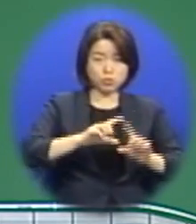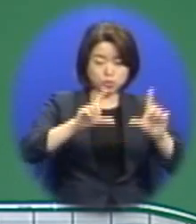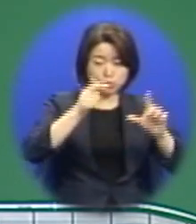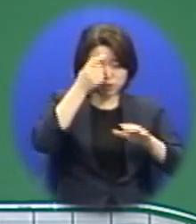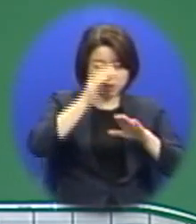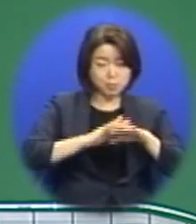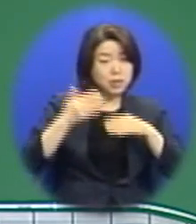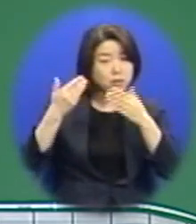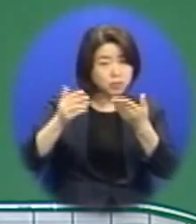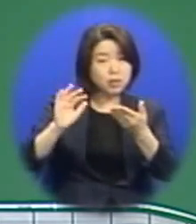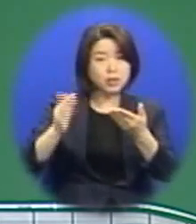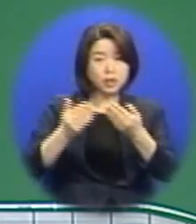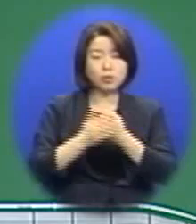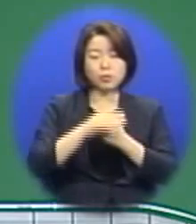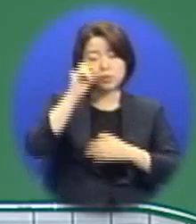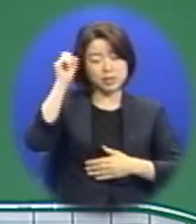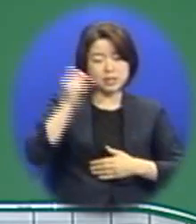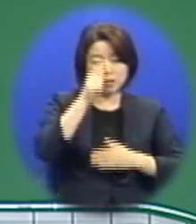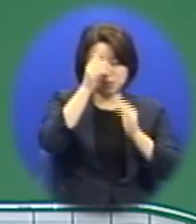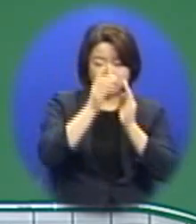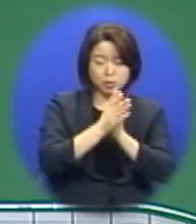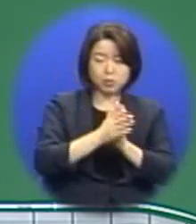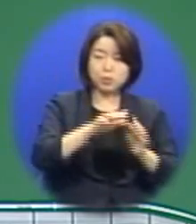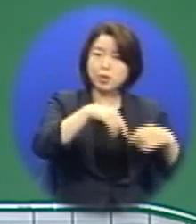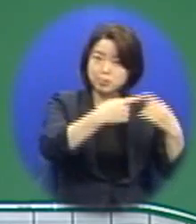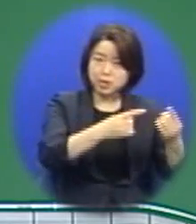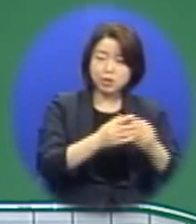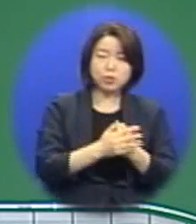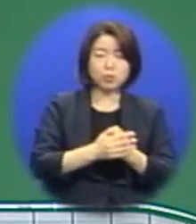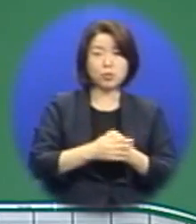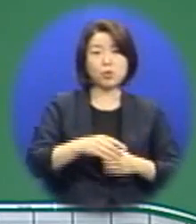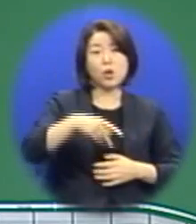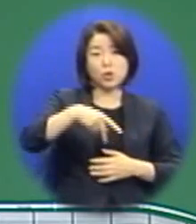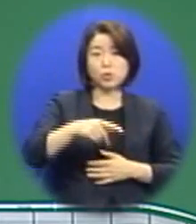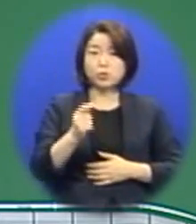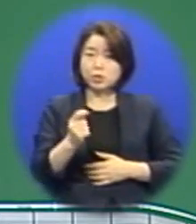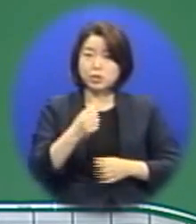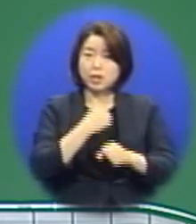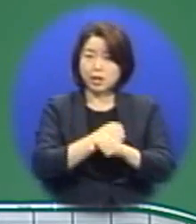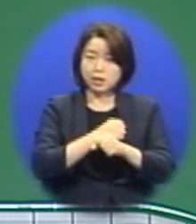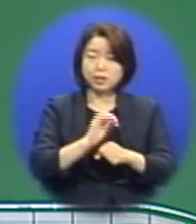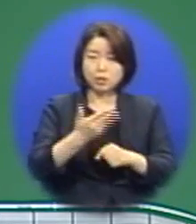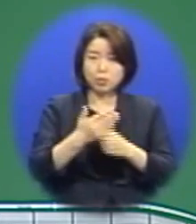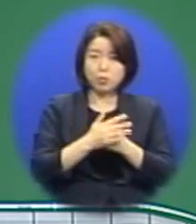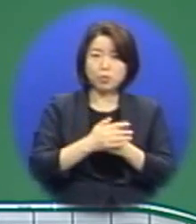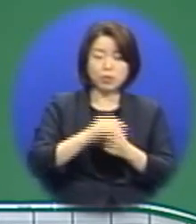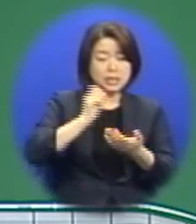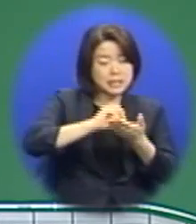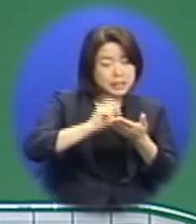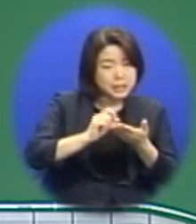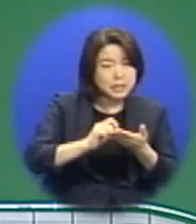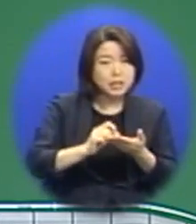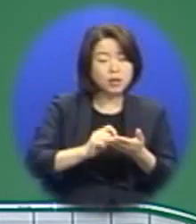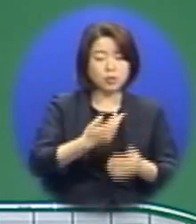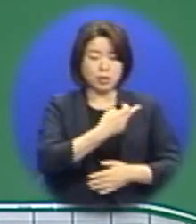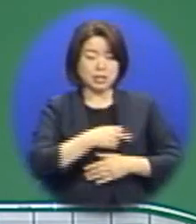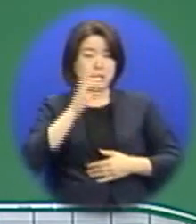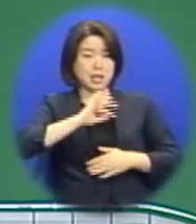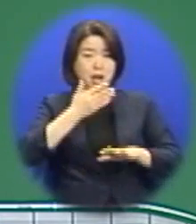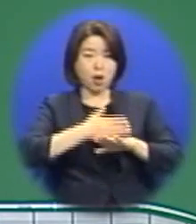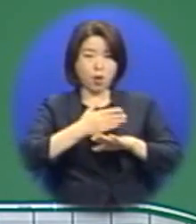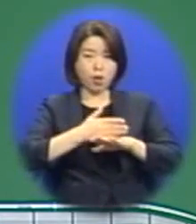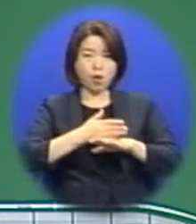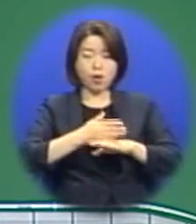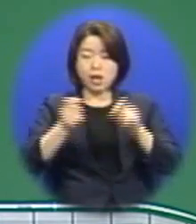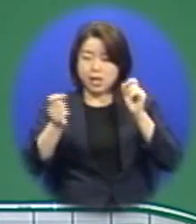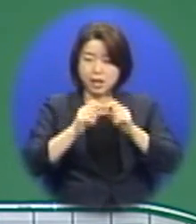되고 그리고 새벽기도 나와야 되고 큐티도 해야 되고 영성일기도 쓰고 제자훈련도 받고 단기선교도